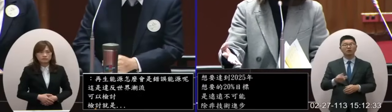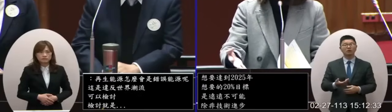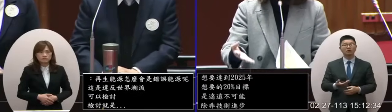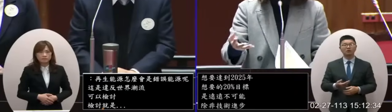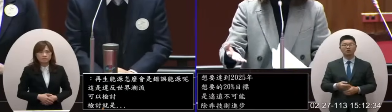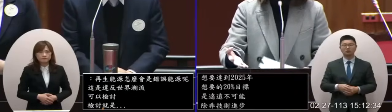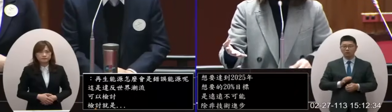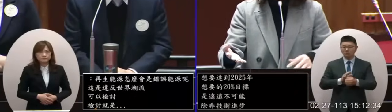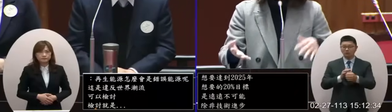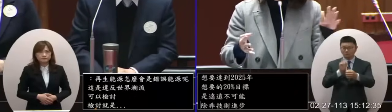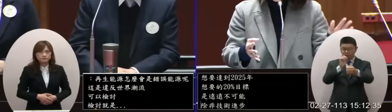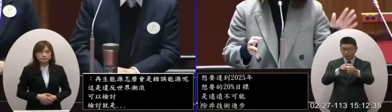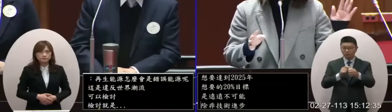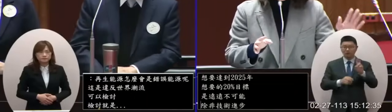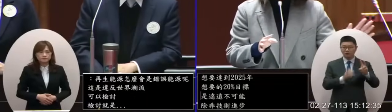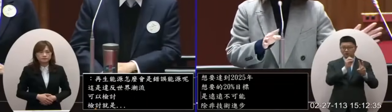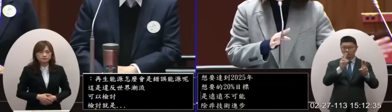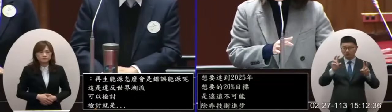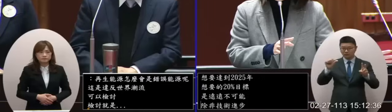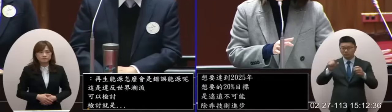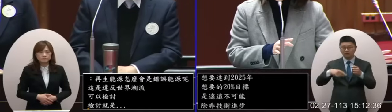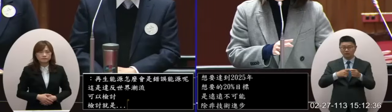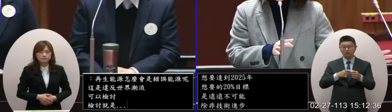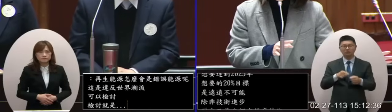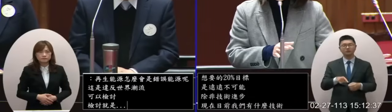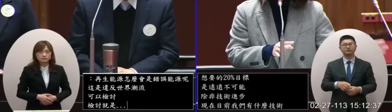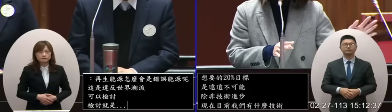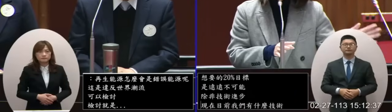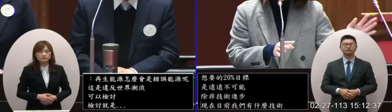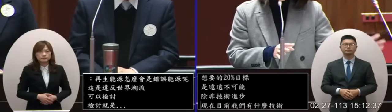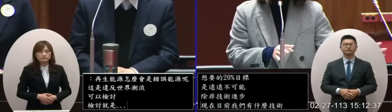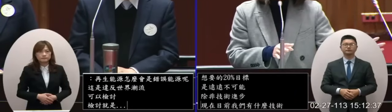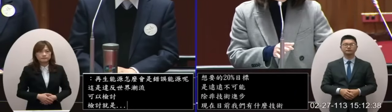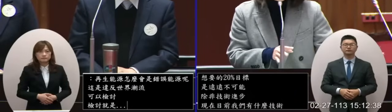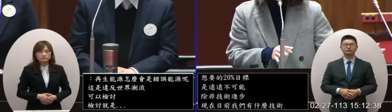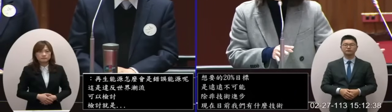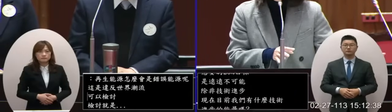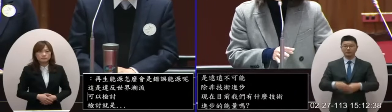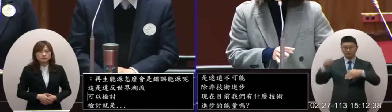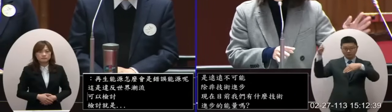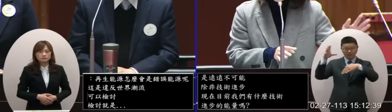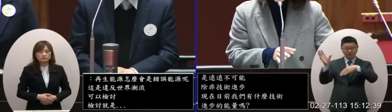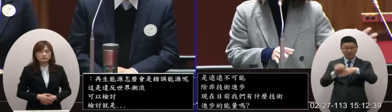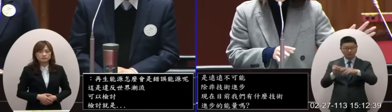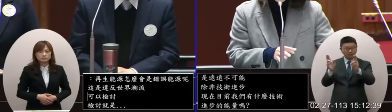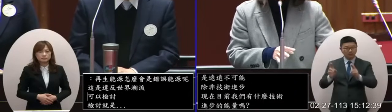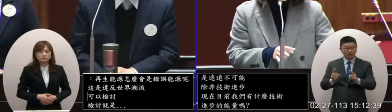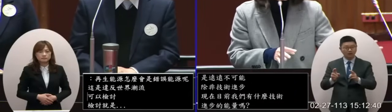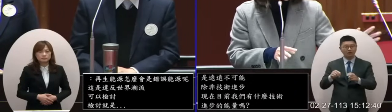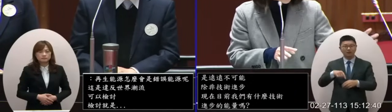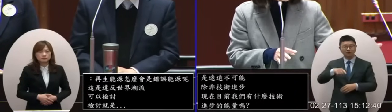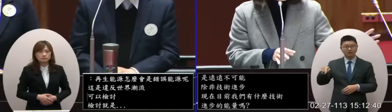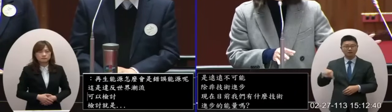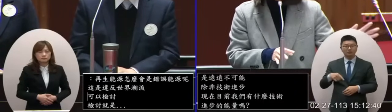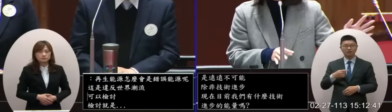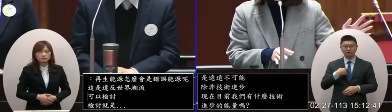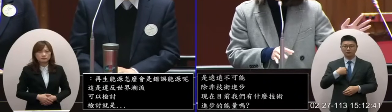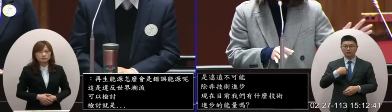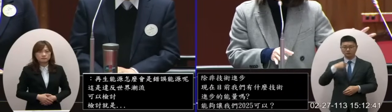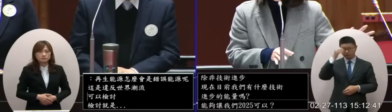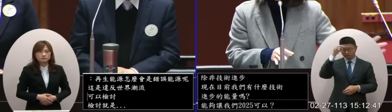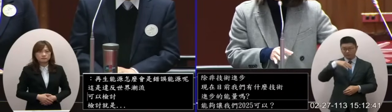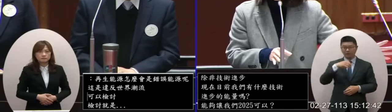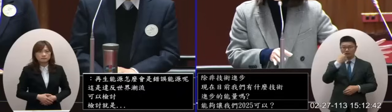我们2025可以？而且我再说一下哦，尤其是太阳能光电，我有看过台电